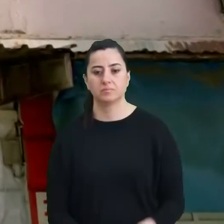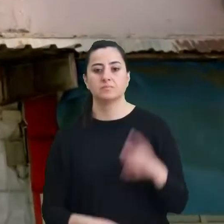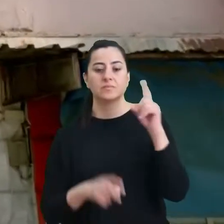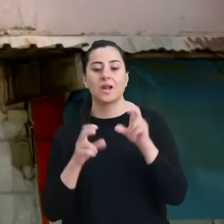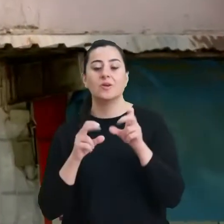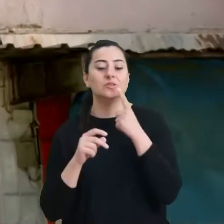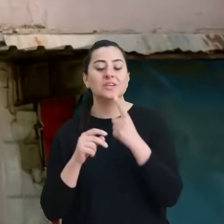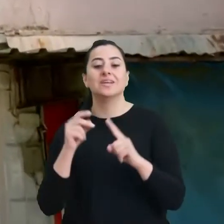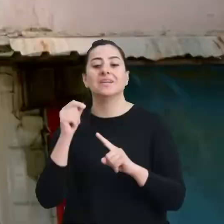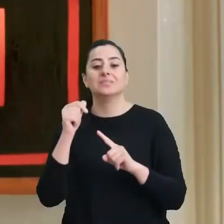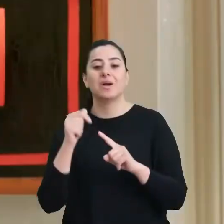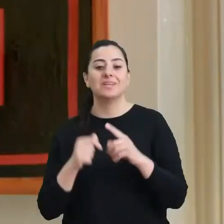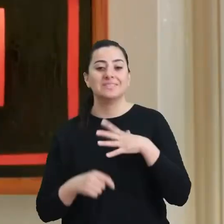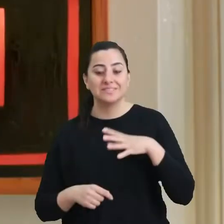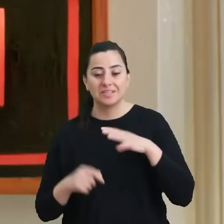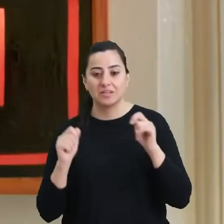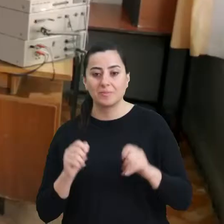İsmail'le işler attı.